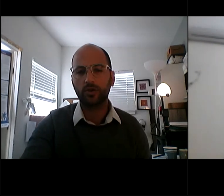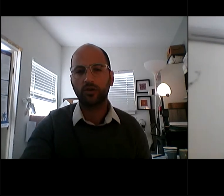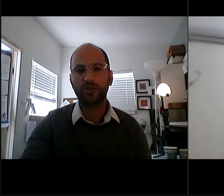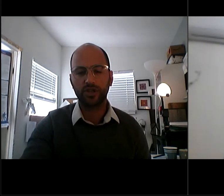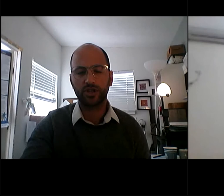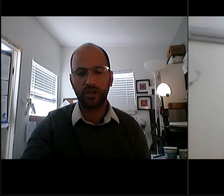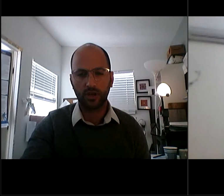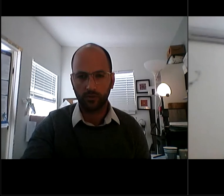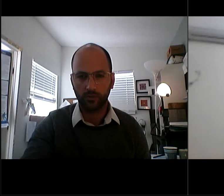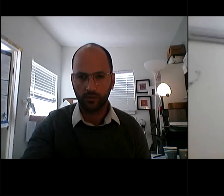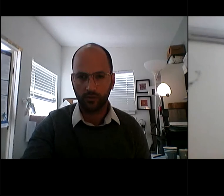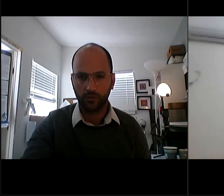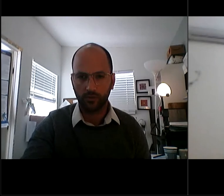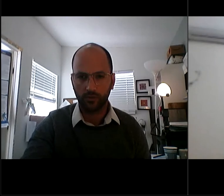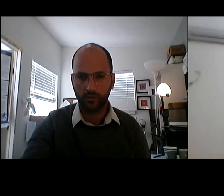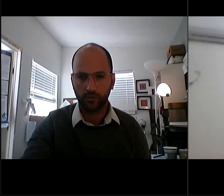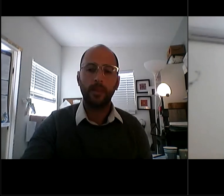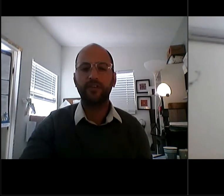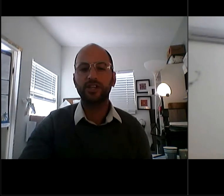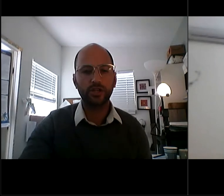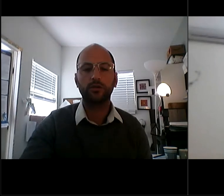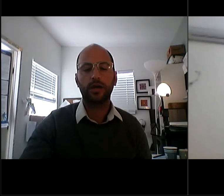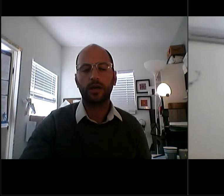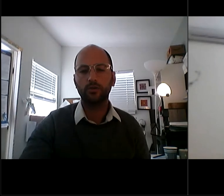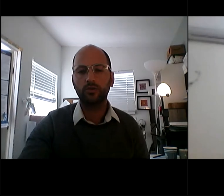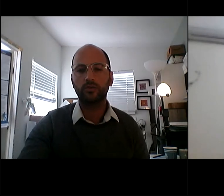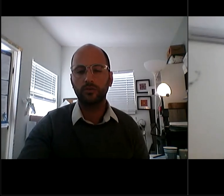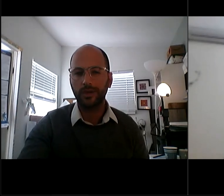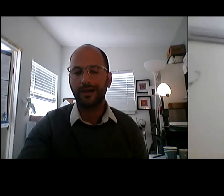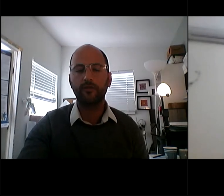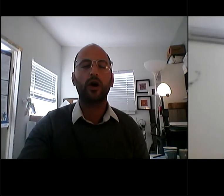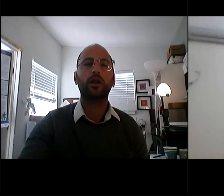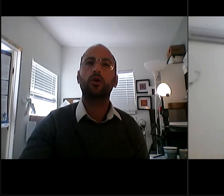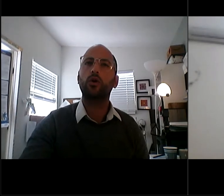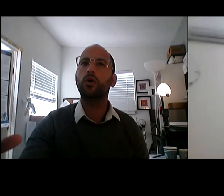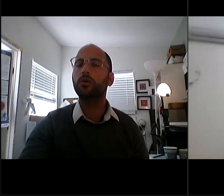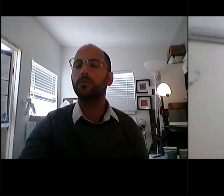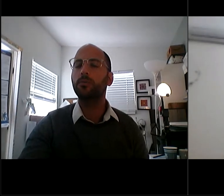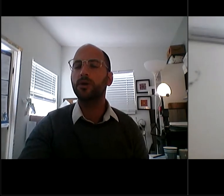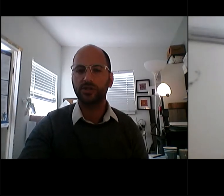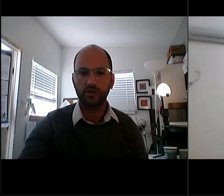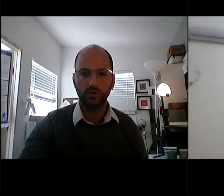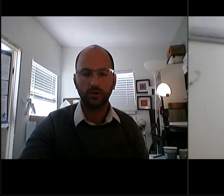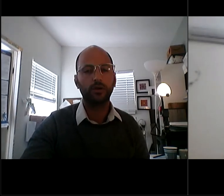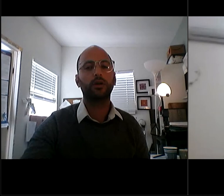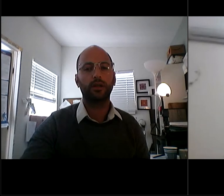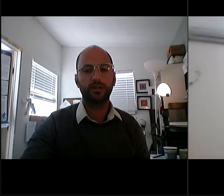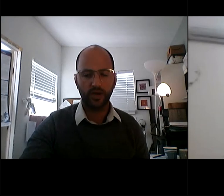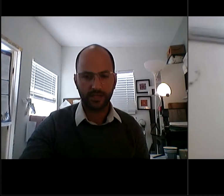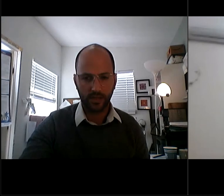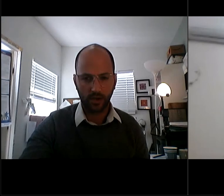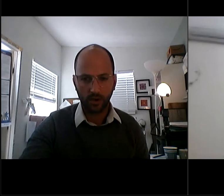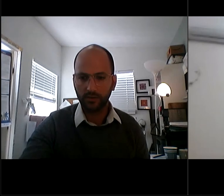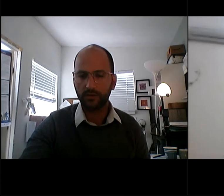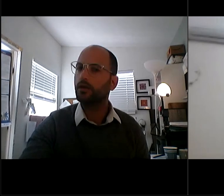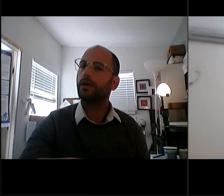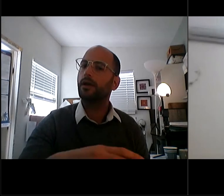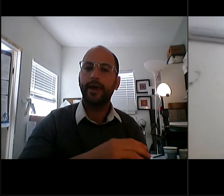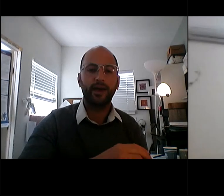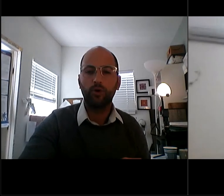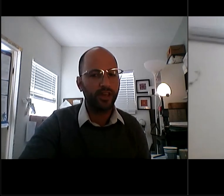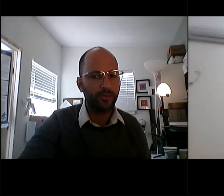תכלס כאילו לעשות את כל מה שאנחנו לומדים. אז במפגש הראשון, אנחנו נעבור על כל מה שקשור לסוגי